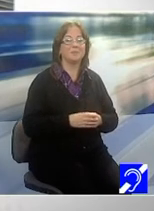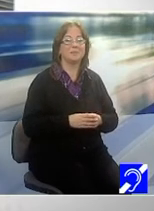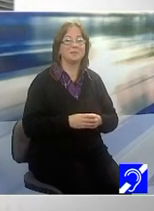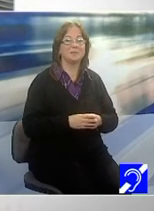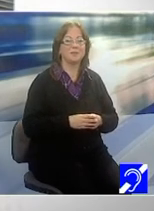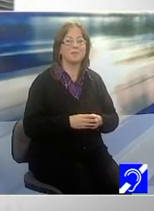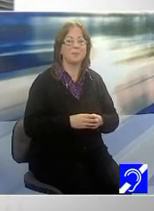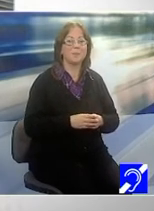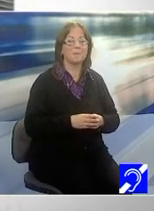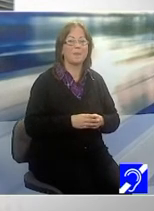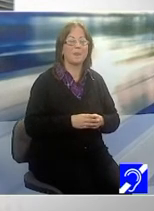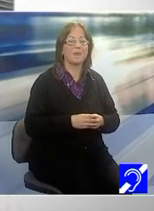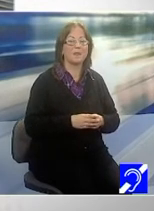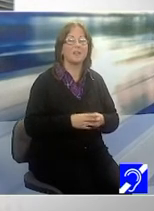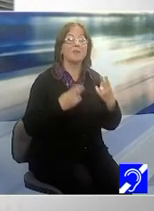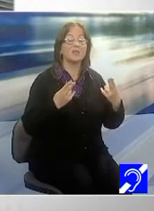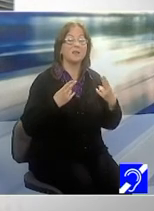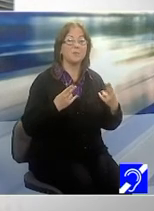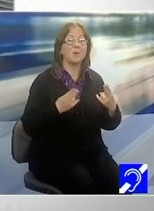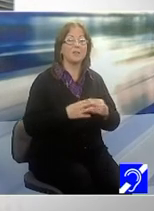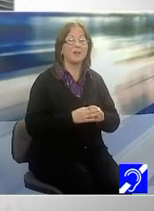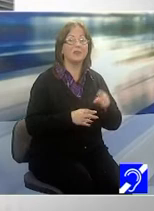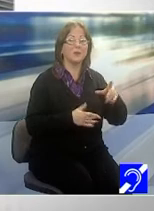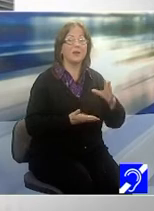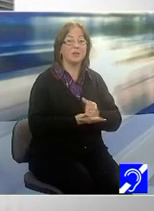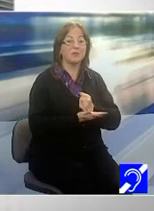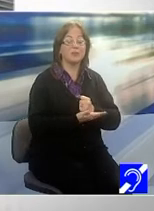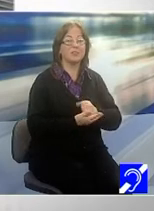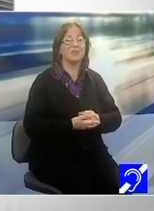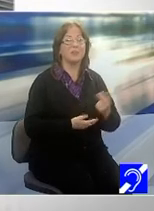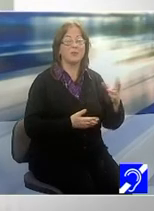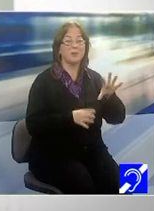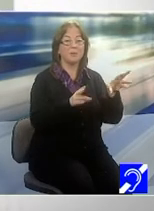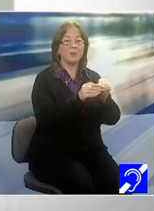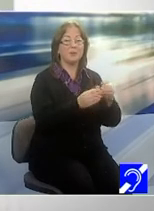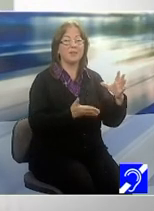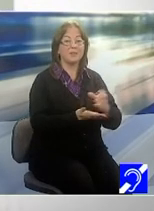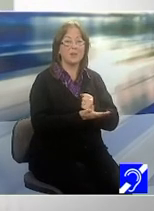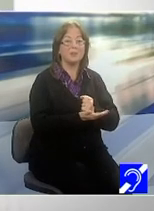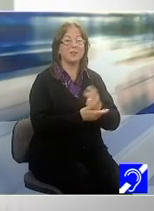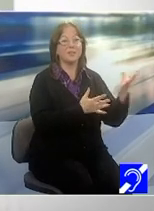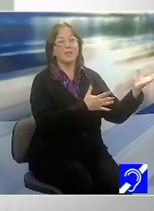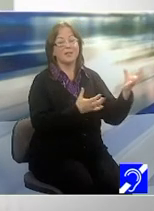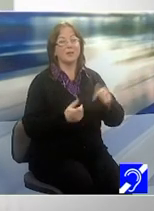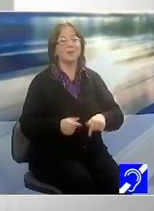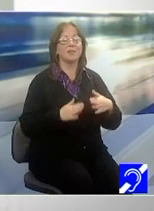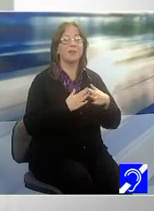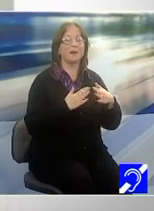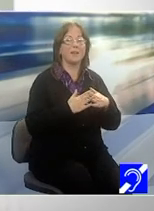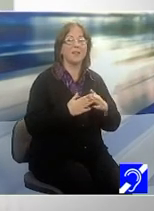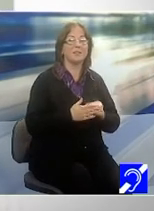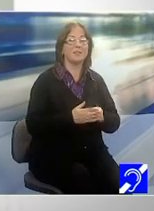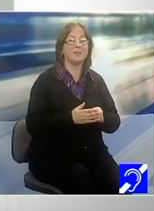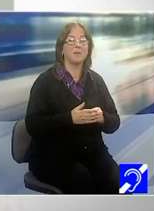de la conducător, dar a fost important că ai reușit sau ați reușit să-i aduceți acasă